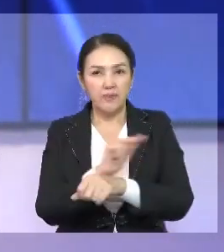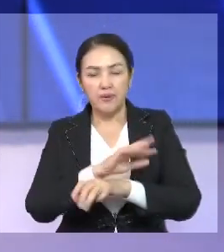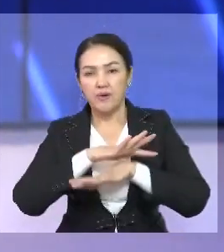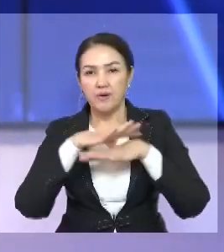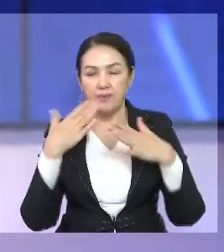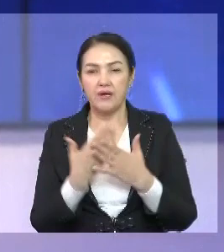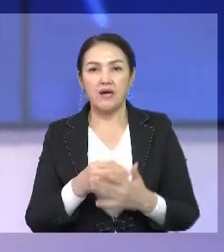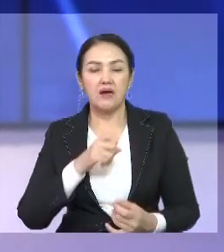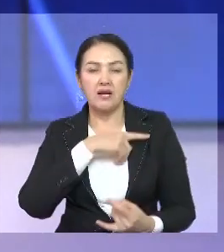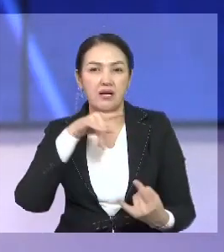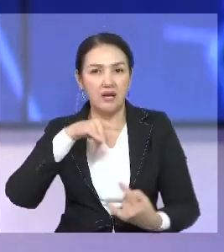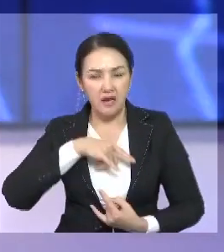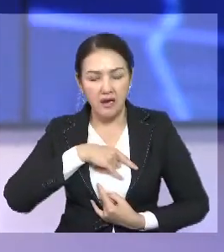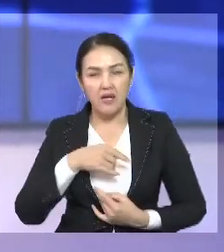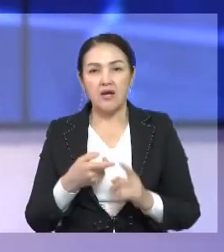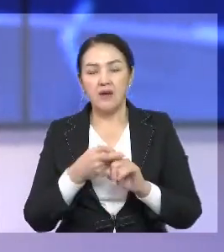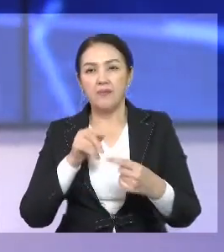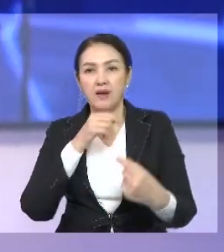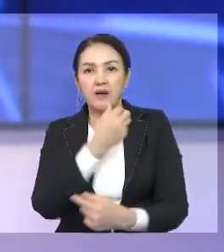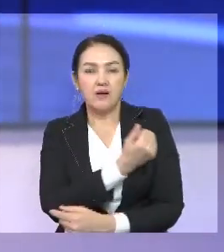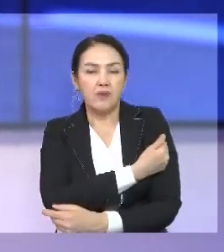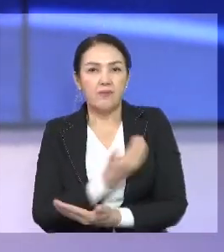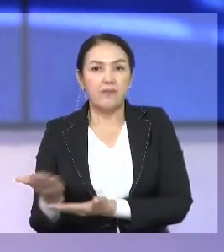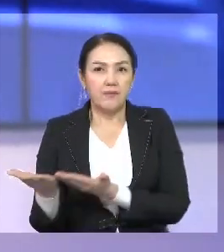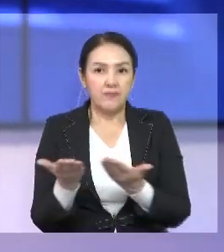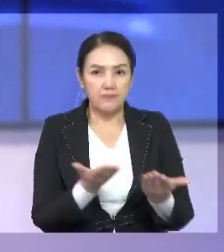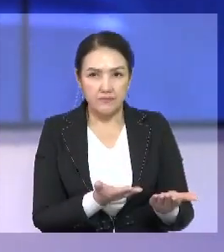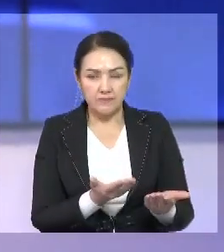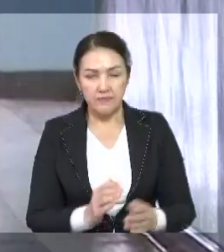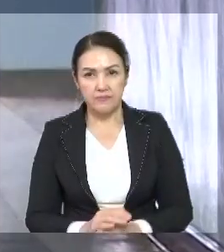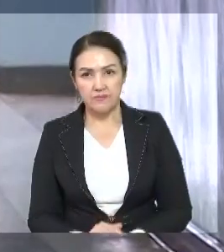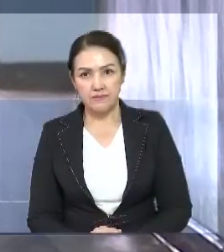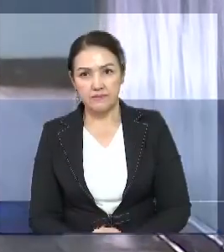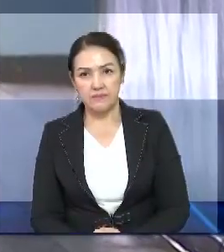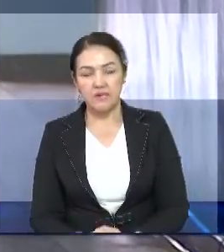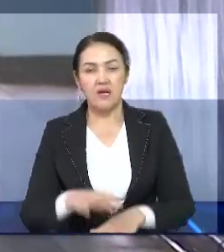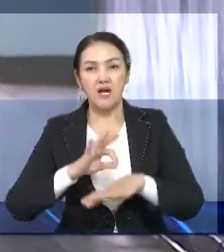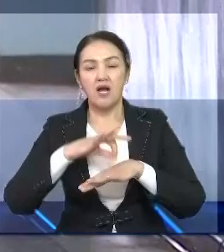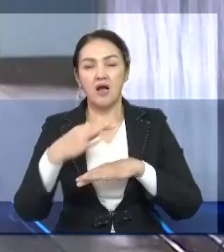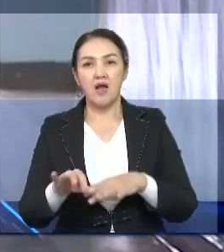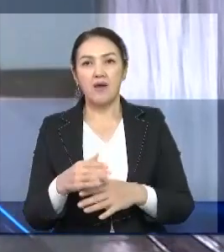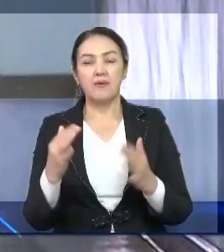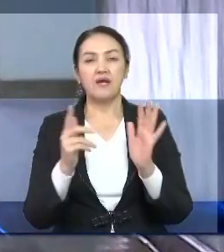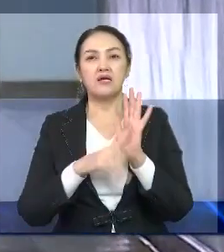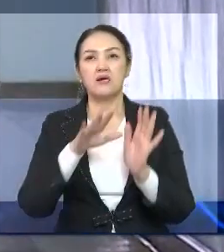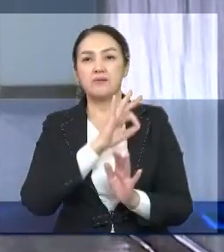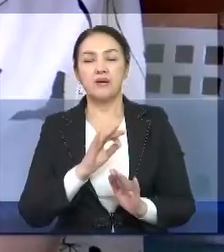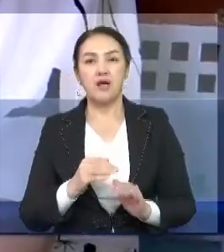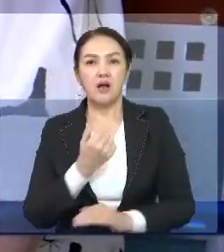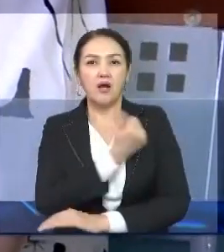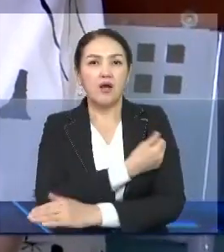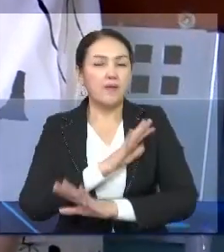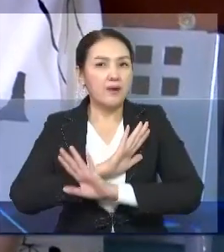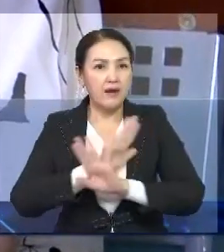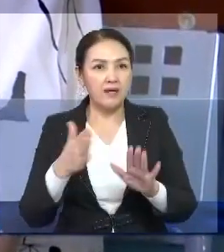көп. Ақылатылар қызылшаға қарсы екпе салдыруға шақырады. Ауруға шалдыққандардың 80% екпе